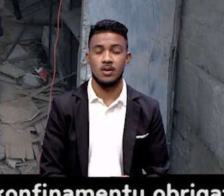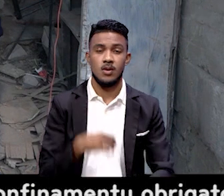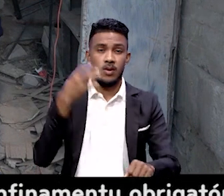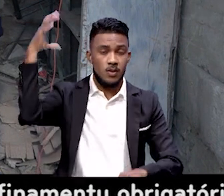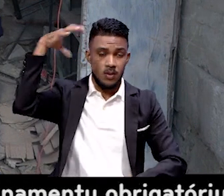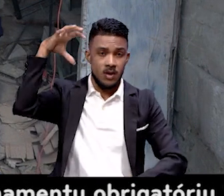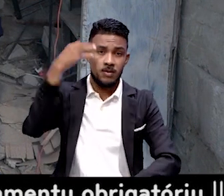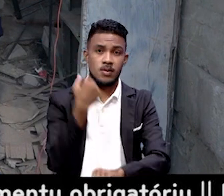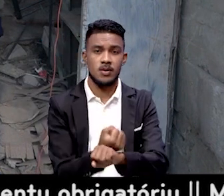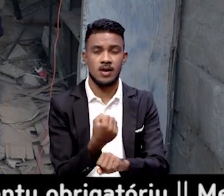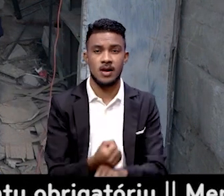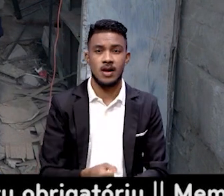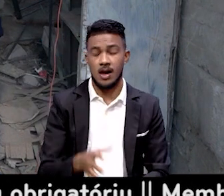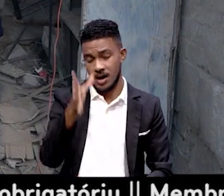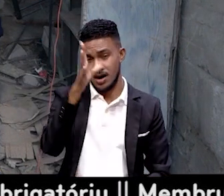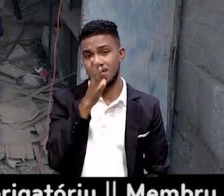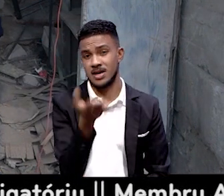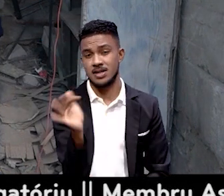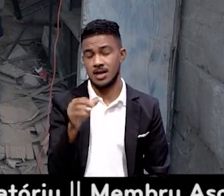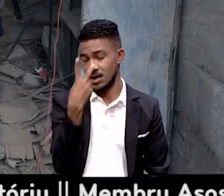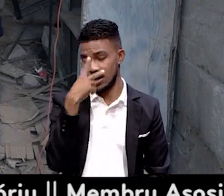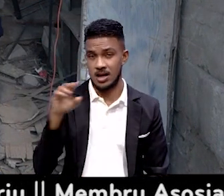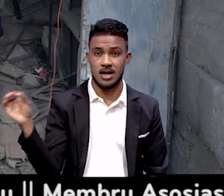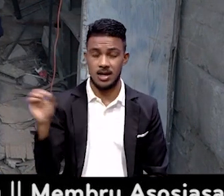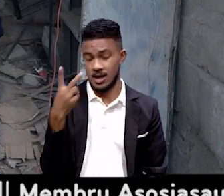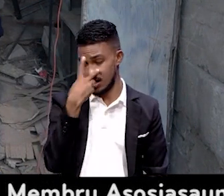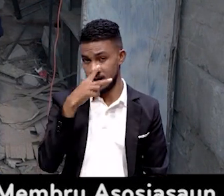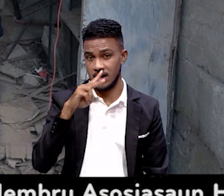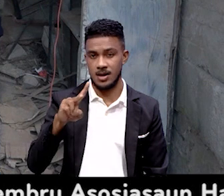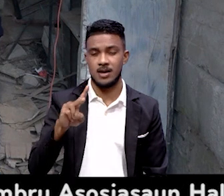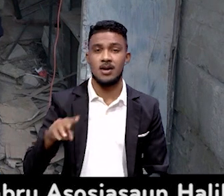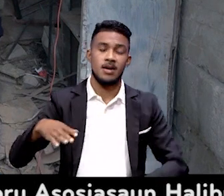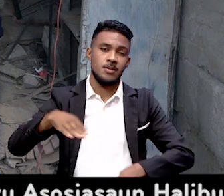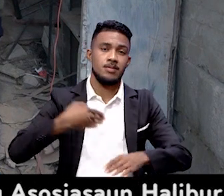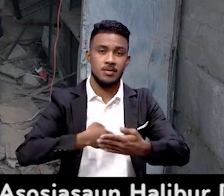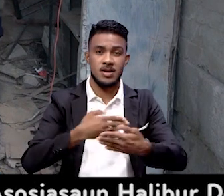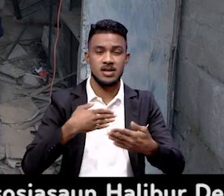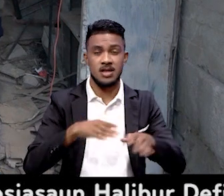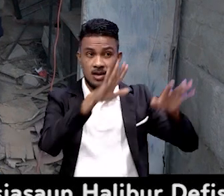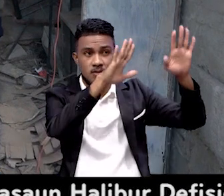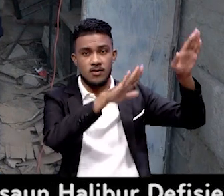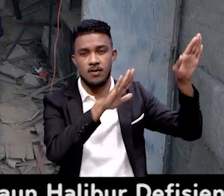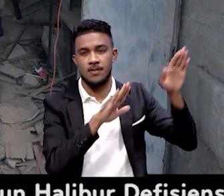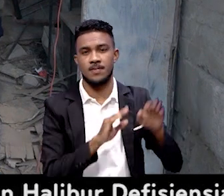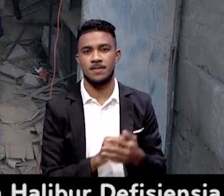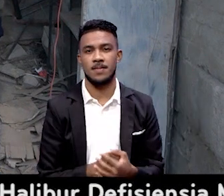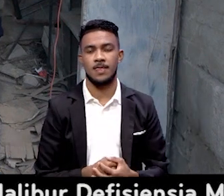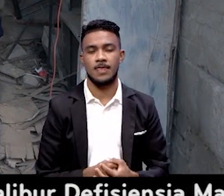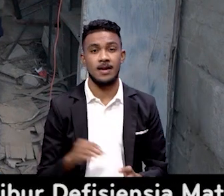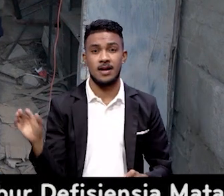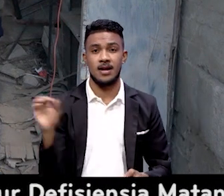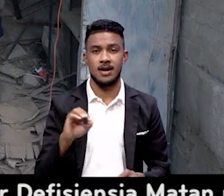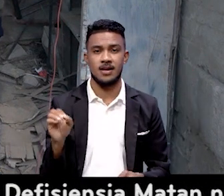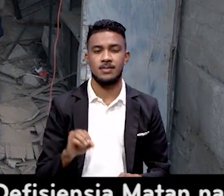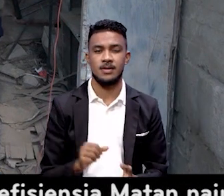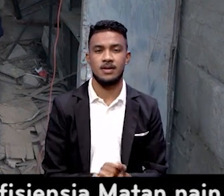esang ne komesa amasir lah hari kata kerja kutuk main ini amasir lebih sih kefo lolong eh. Iya kefo lolong. Sing sing lah tahu kata rai usi